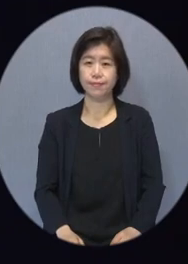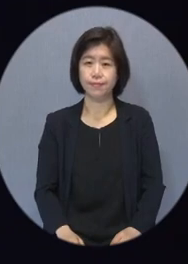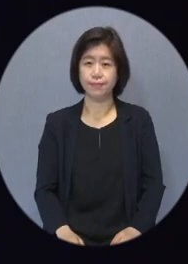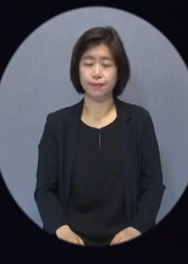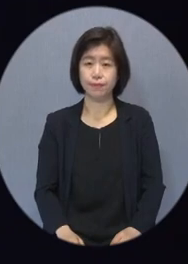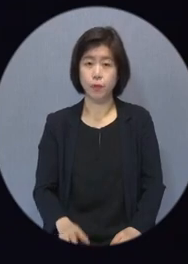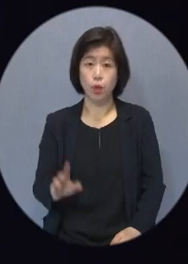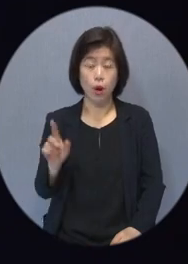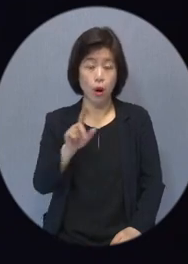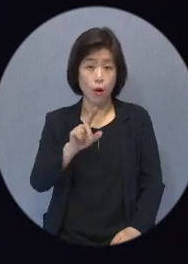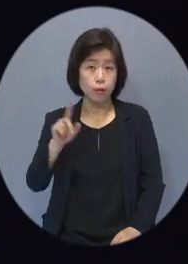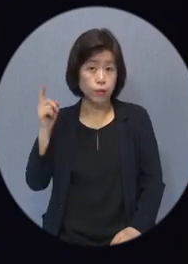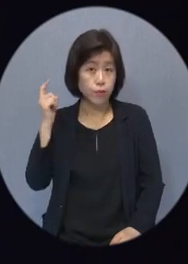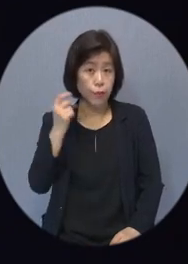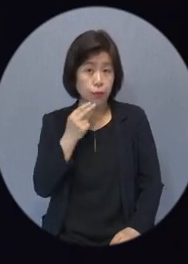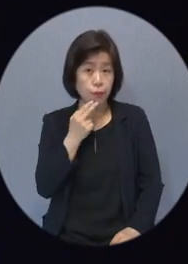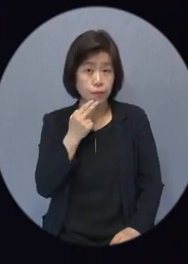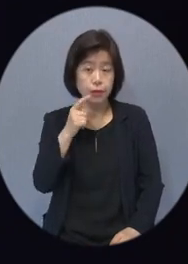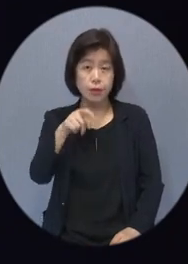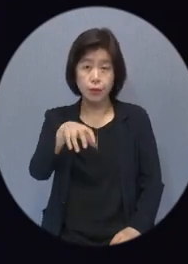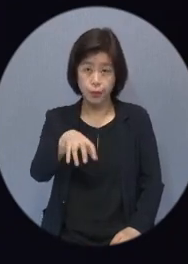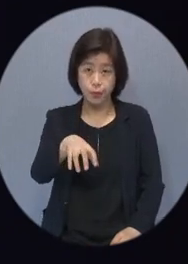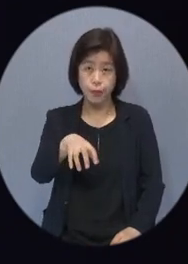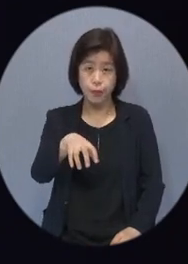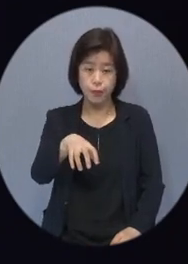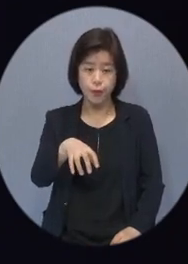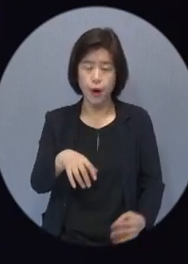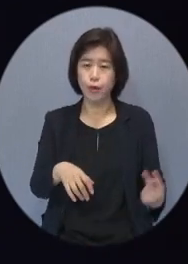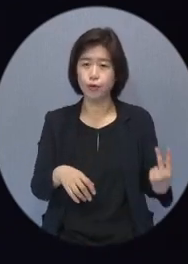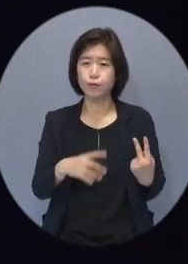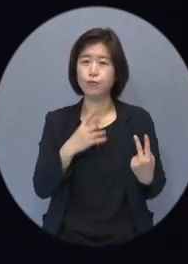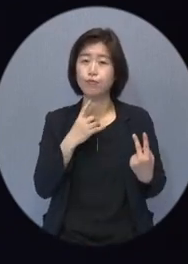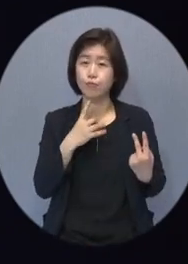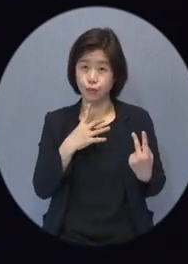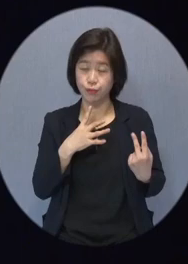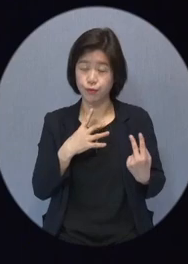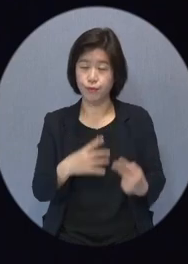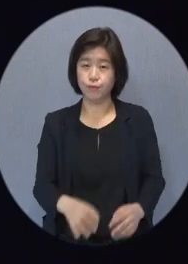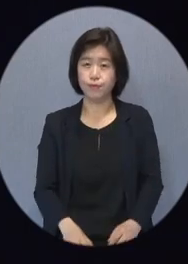아무런 소리가 들리지 않는 이곳에는 우리 두 사람뿐이구나.